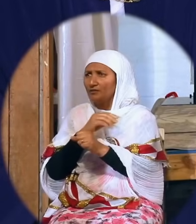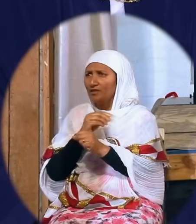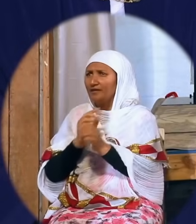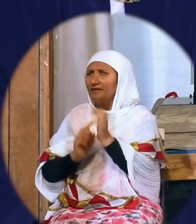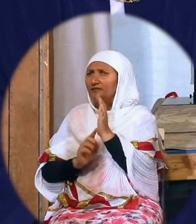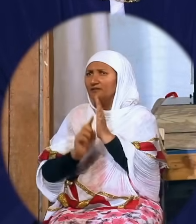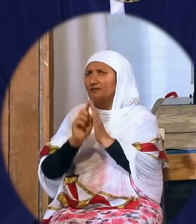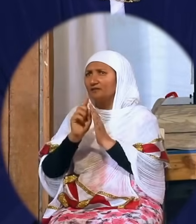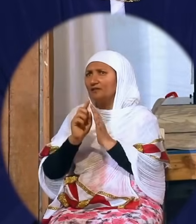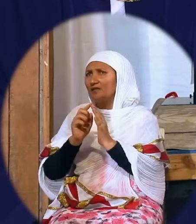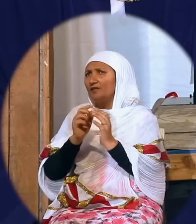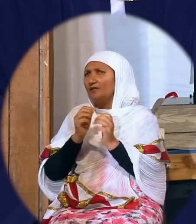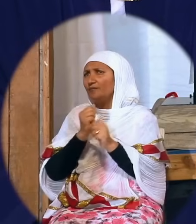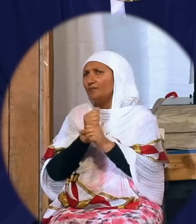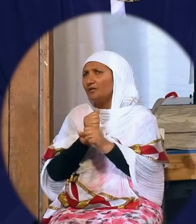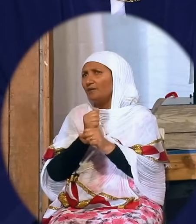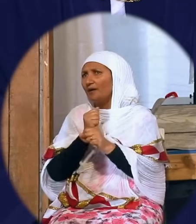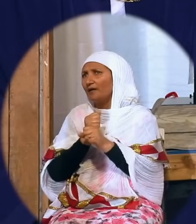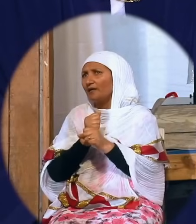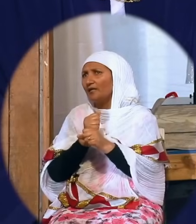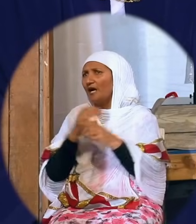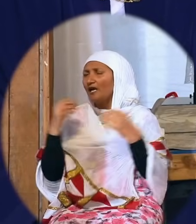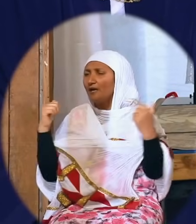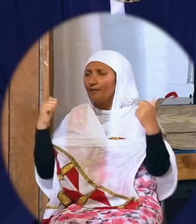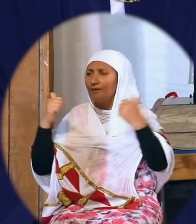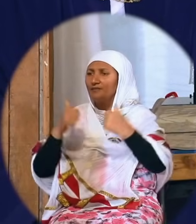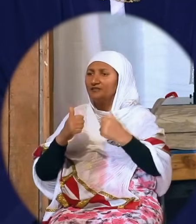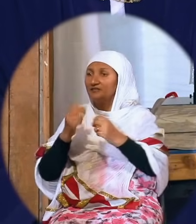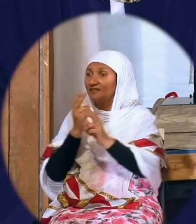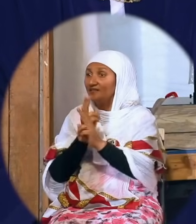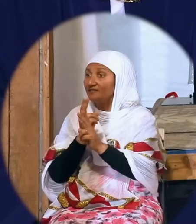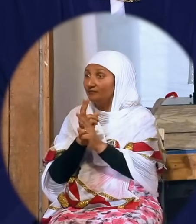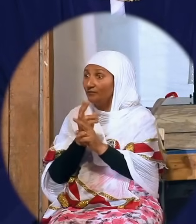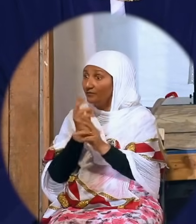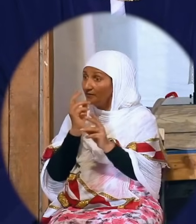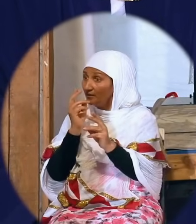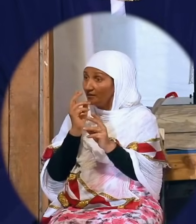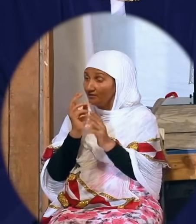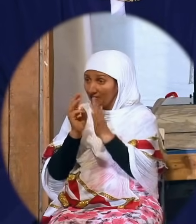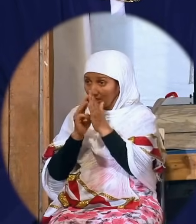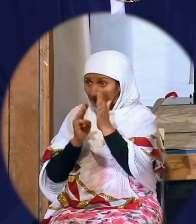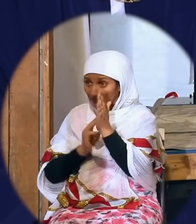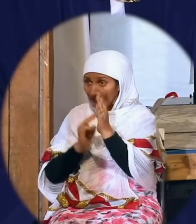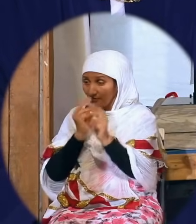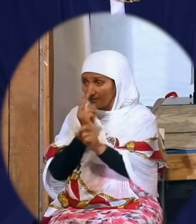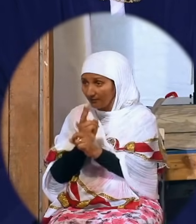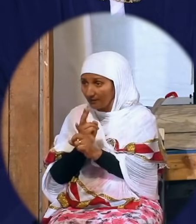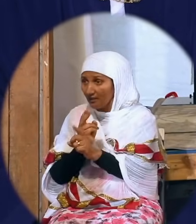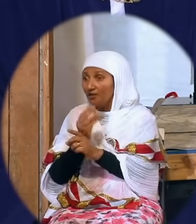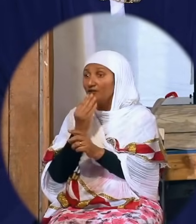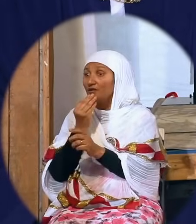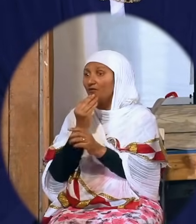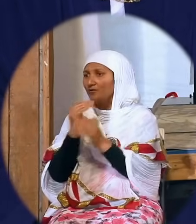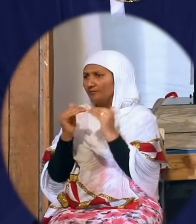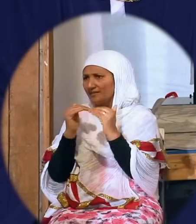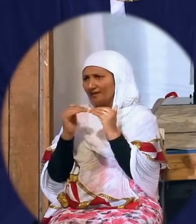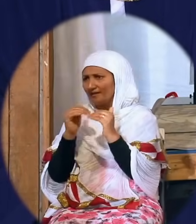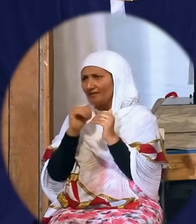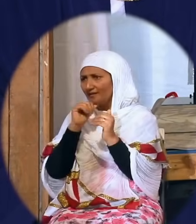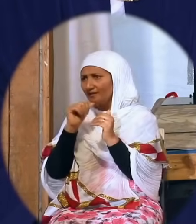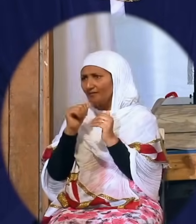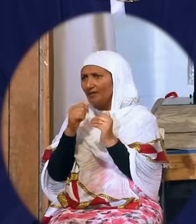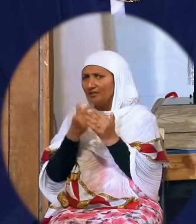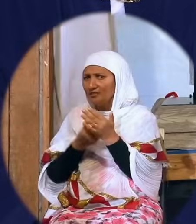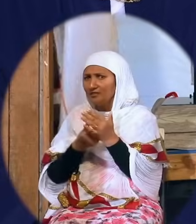የአስተዳደግ የምግባር ያለባበስ ስርዓት በመጠበቅ አይሁድን የሚተካከል የለም። ስለዚህ ሰዎች ከሰለጠኑና ማድረግ